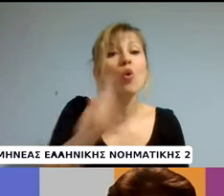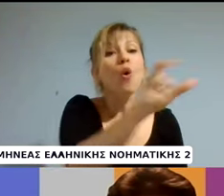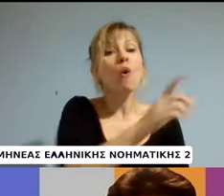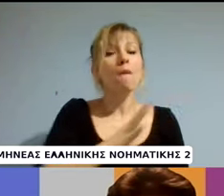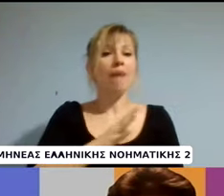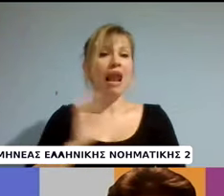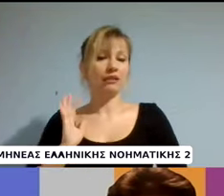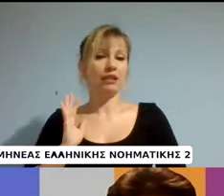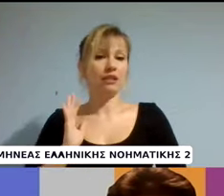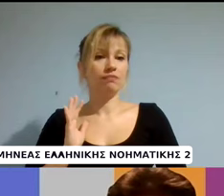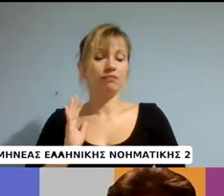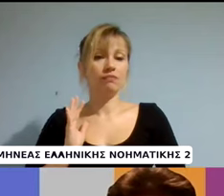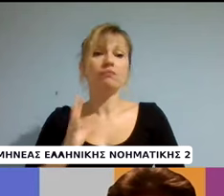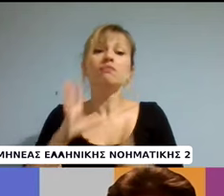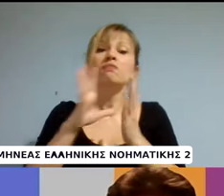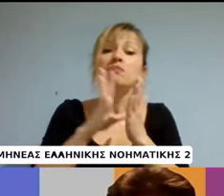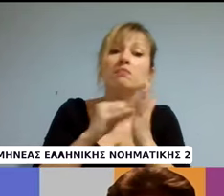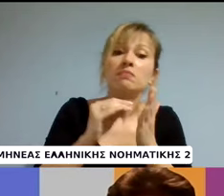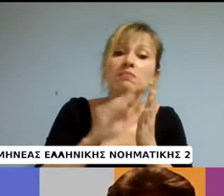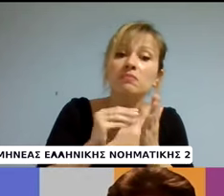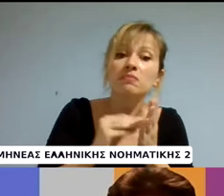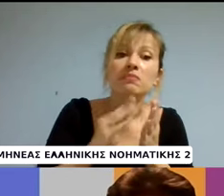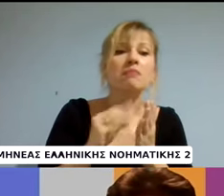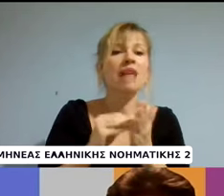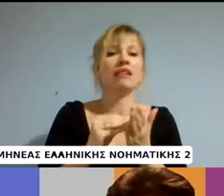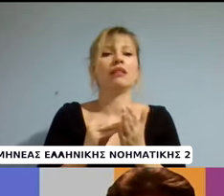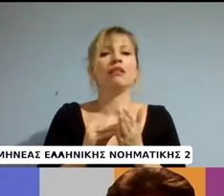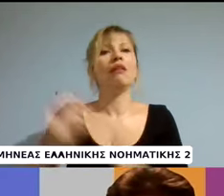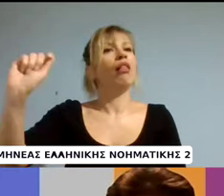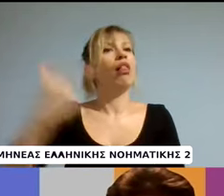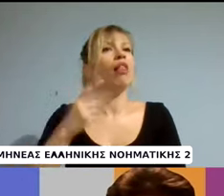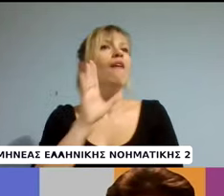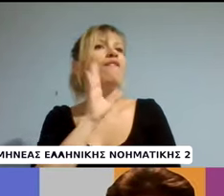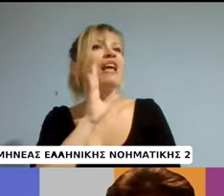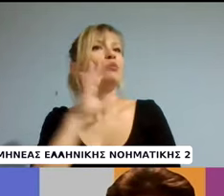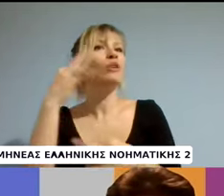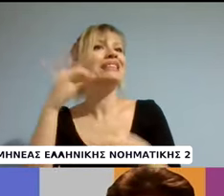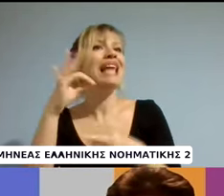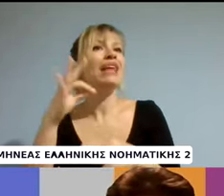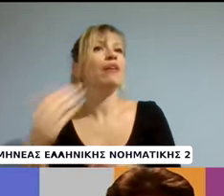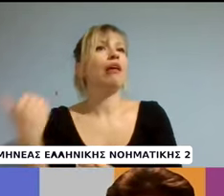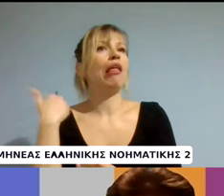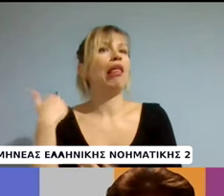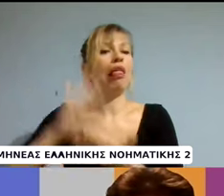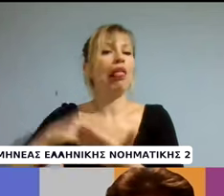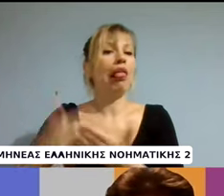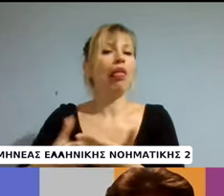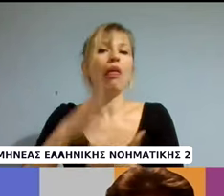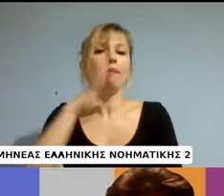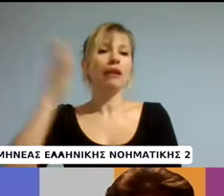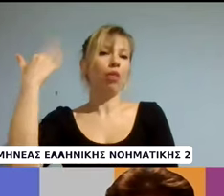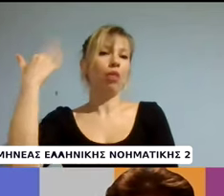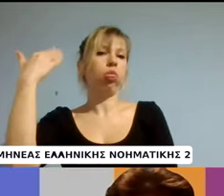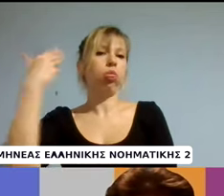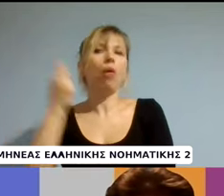Αυτό προϋποθέτει ότι δεν θα δεχόμαστε έργο μέσα σε σελίδων όπως το Facebook, το οποίο κατά την άποψή της σημαίνει τιμές δουλείας.